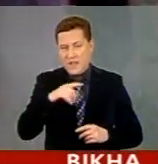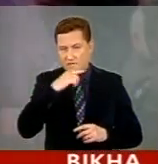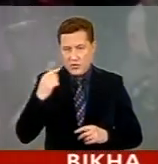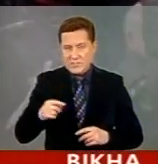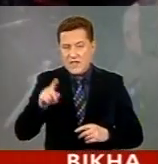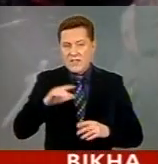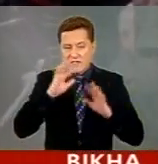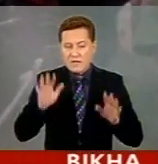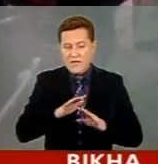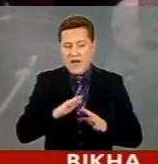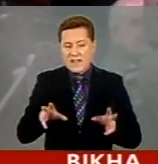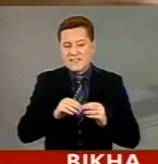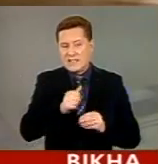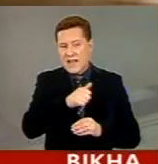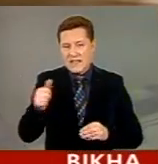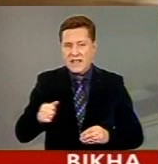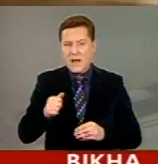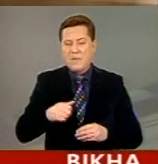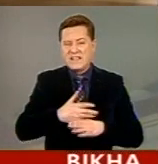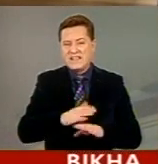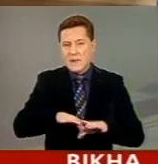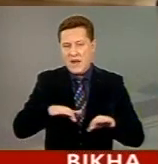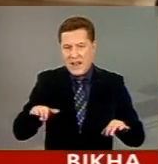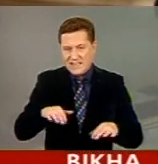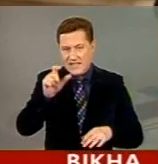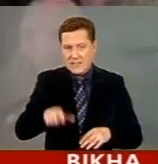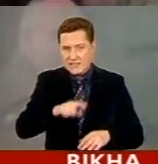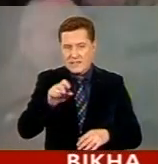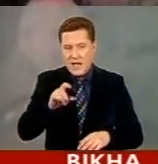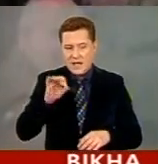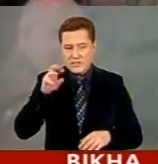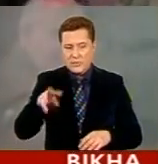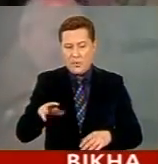співав дуетом із лідером сепаратистів Захарченком та виконував гімн ДНР.